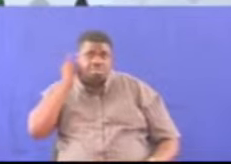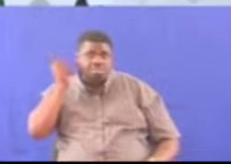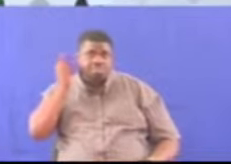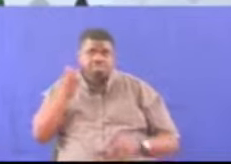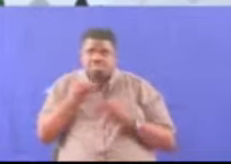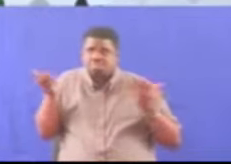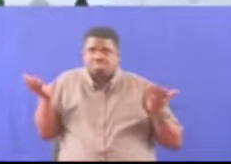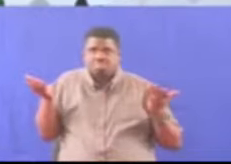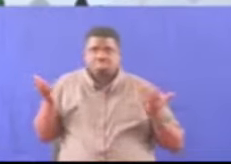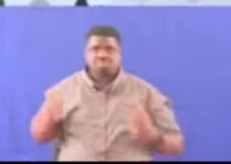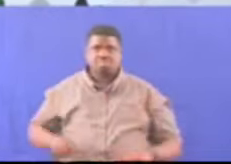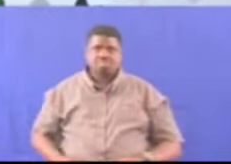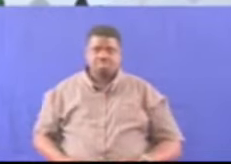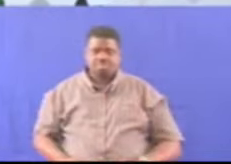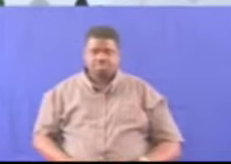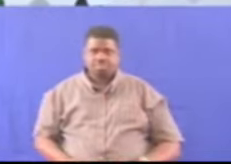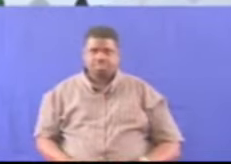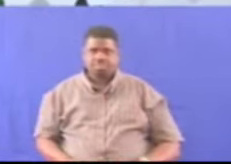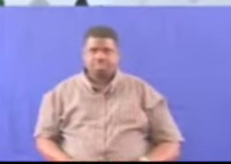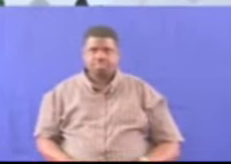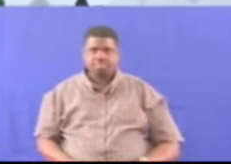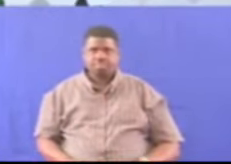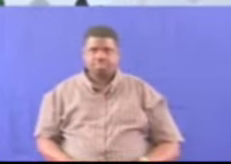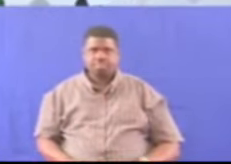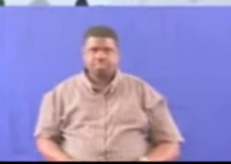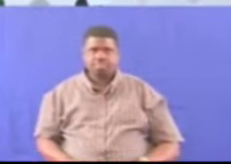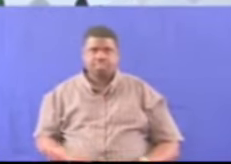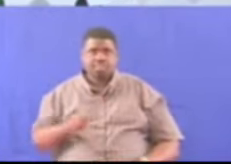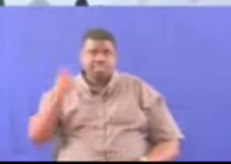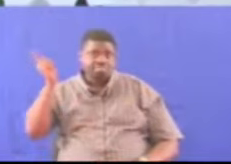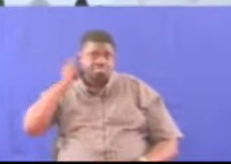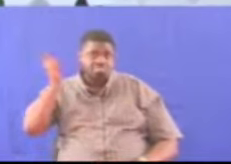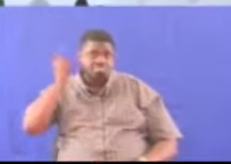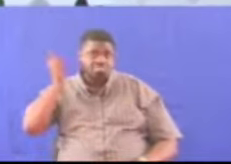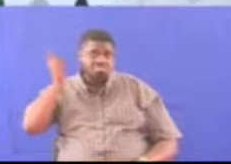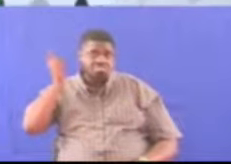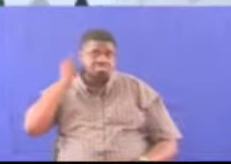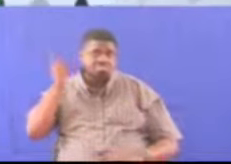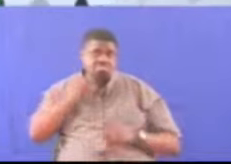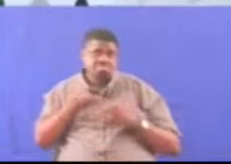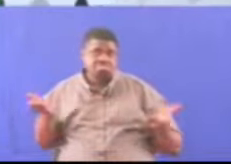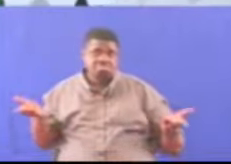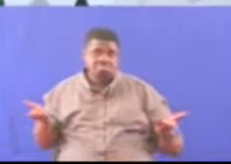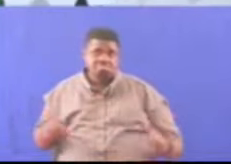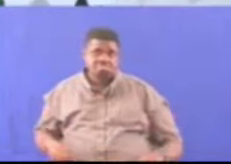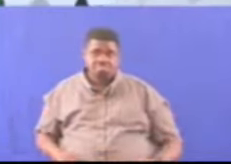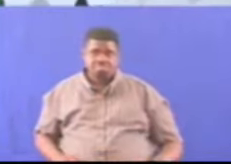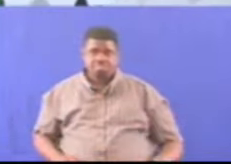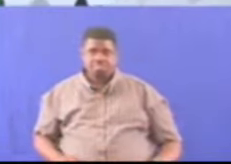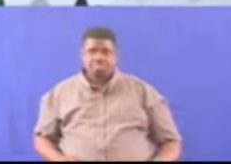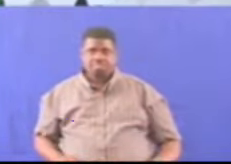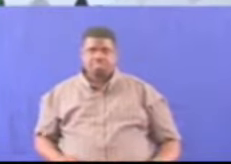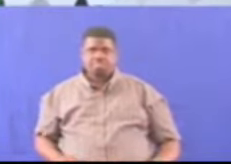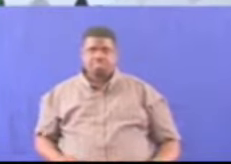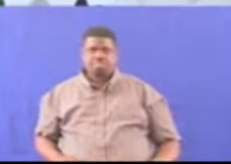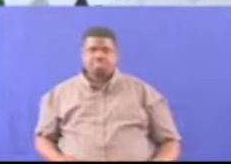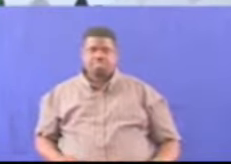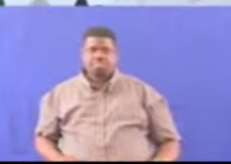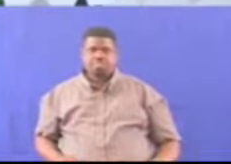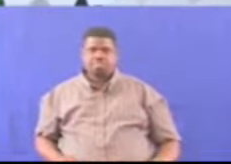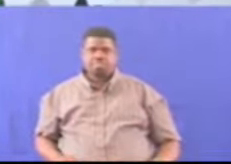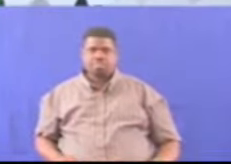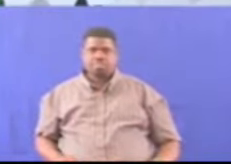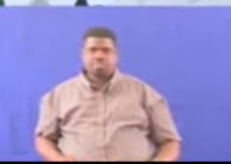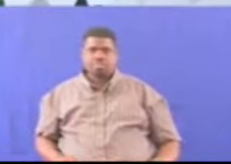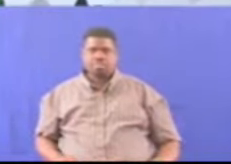nikwambie, umeheshimisha kaya yako nyumbani, umeheshimisha hata umeheshimisha jimbo la